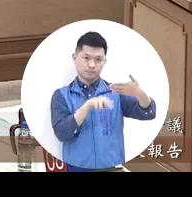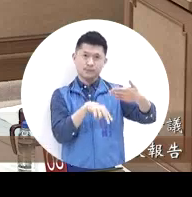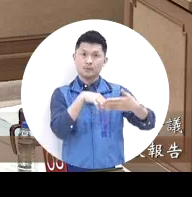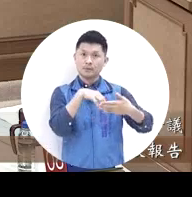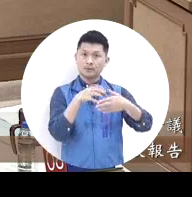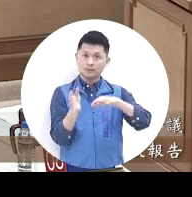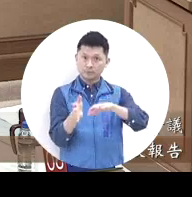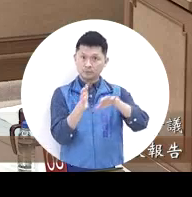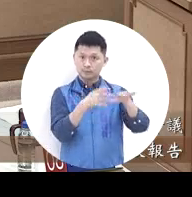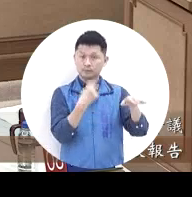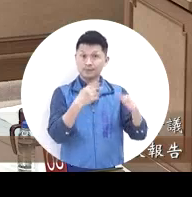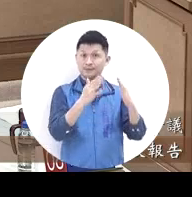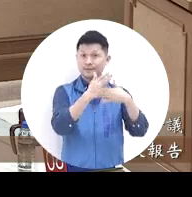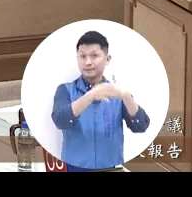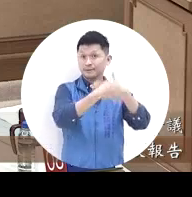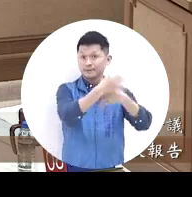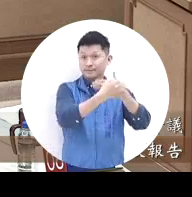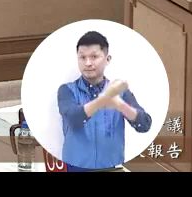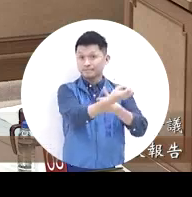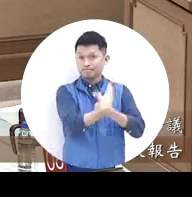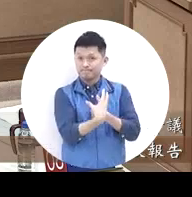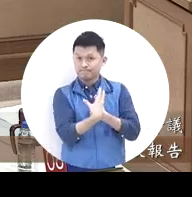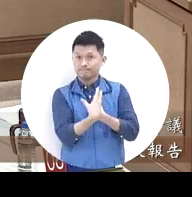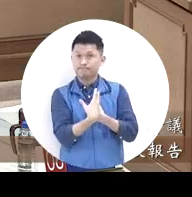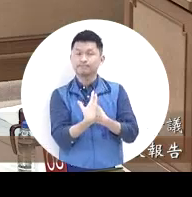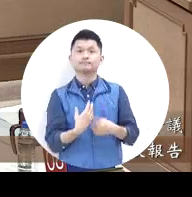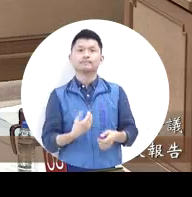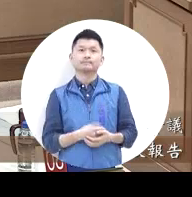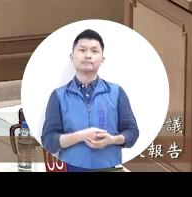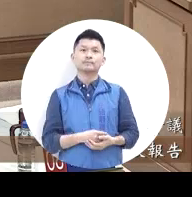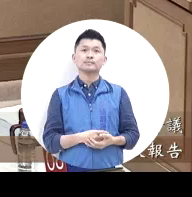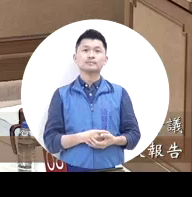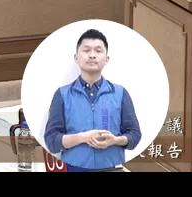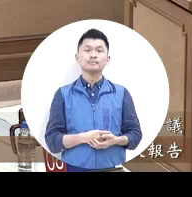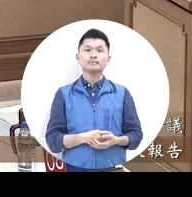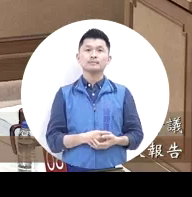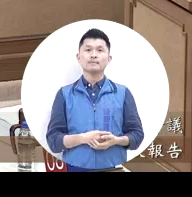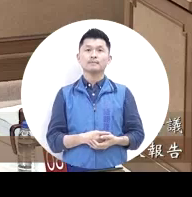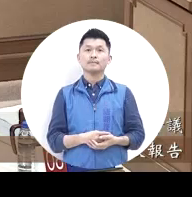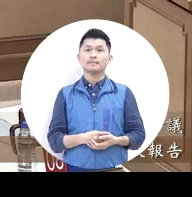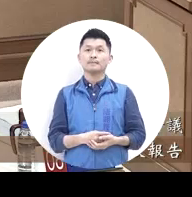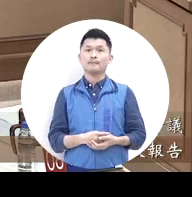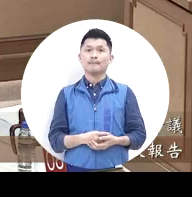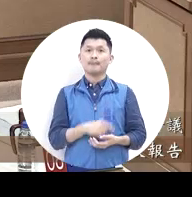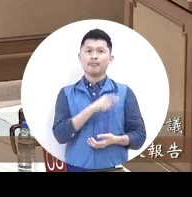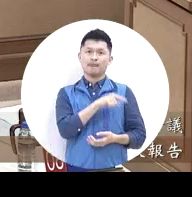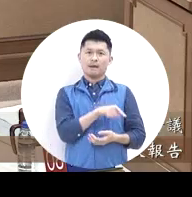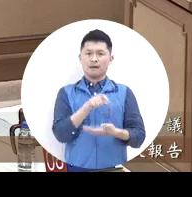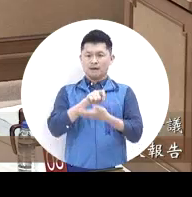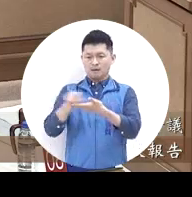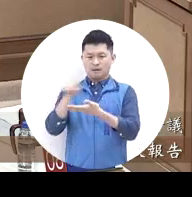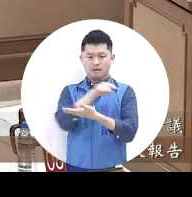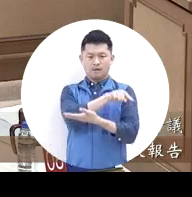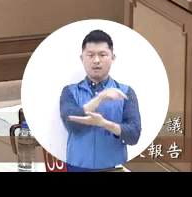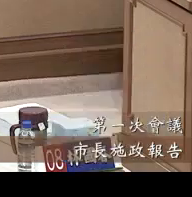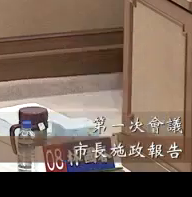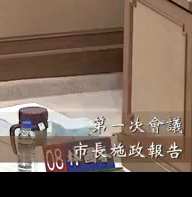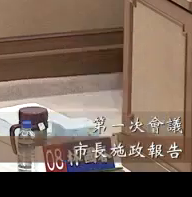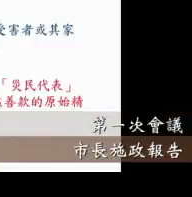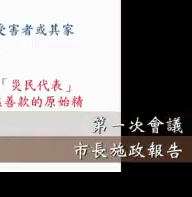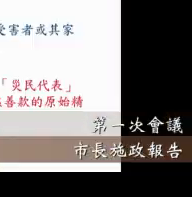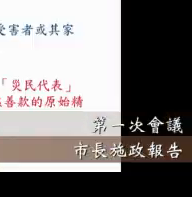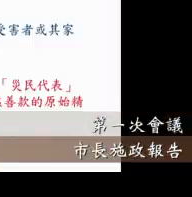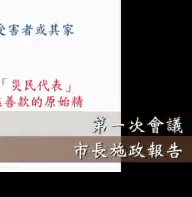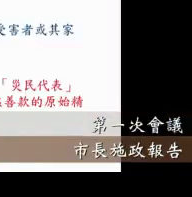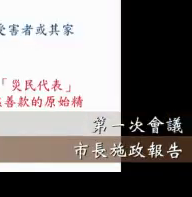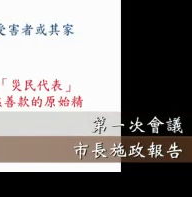有家属就跟我们反映的，这跟这个里面所写的完完全全不一样啊。我们是心里很